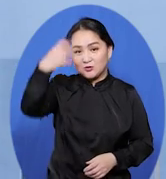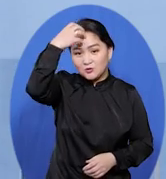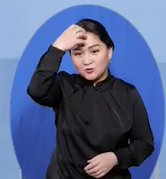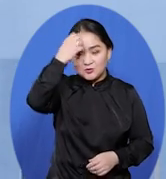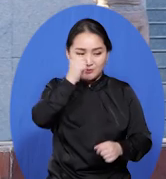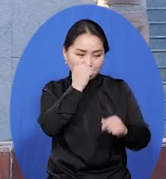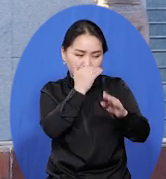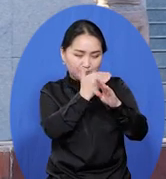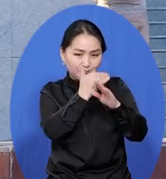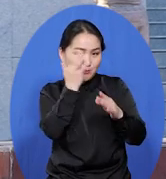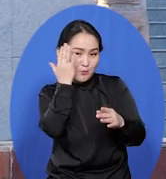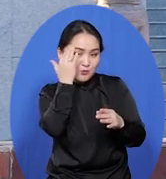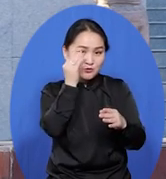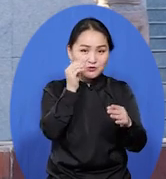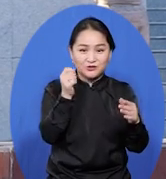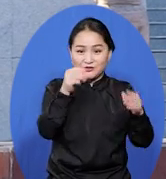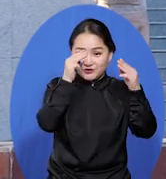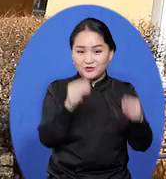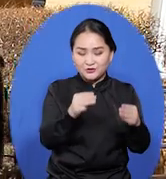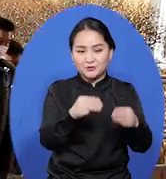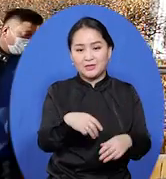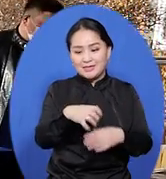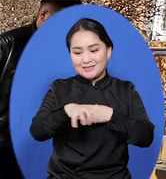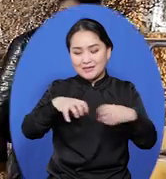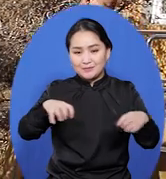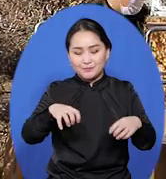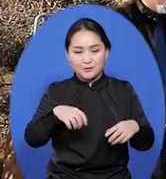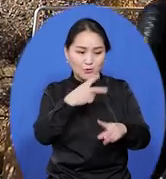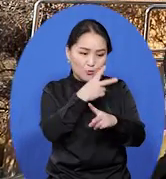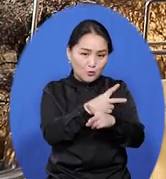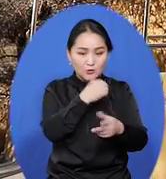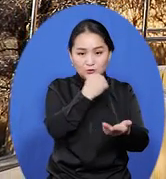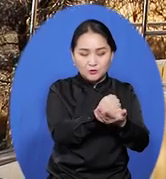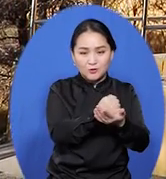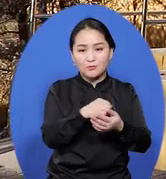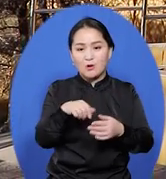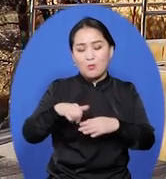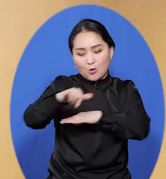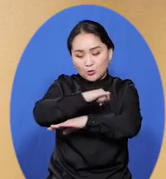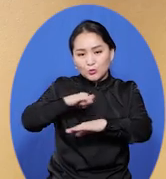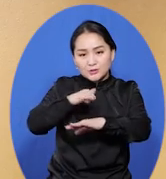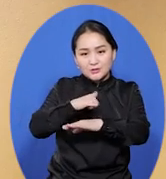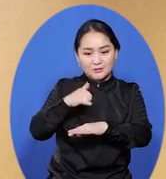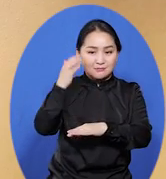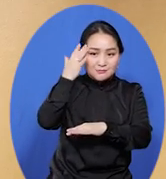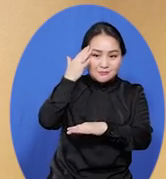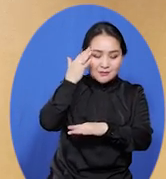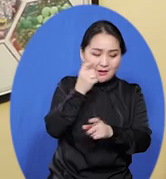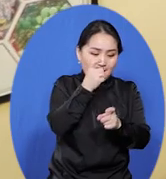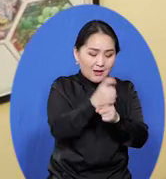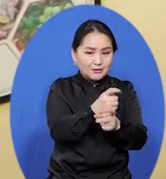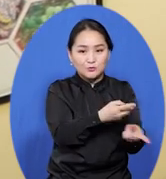Төр засгийн оновчтой бодлого шийдвэр, салбарын хууль тогтоомжийн шинжилэлт, улс орны эдийн засаг, нийгмийн хөгжил тулгуурлан нийгмийн халамжийн